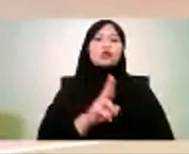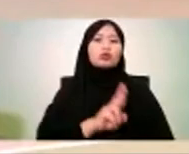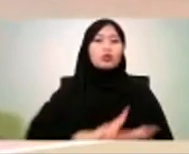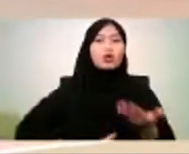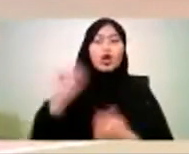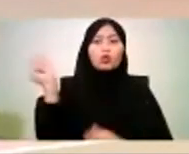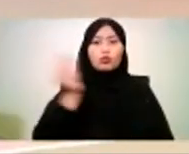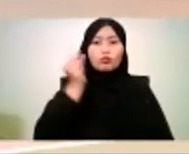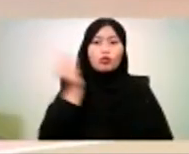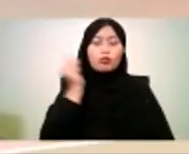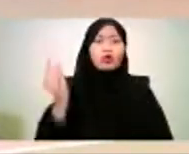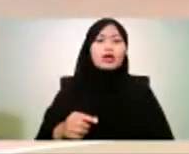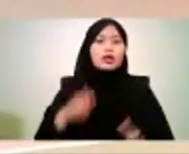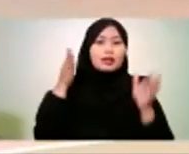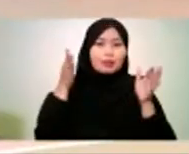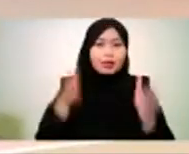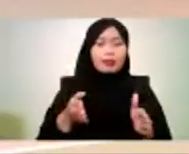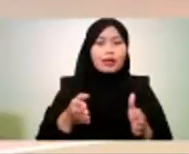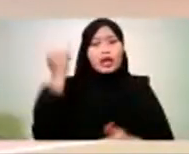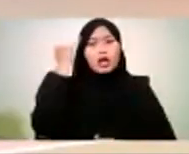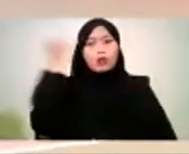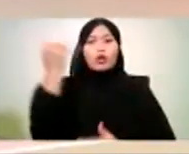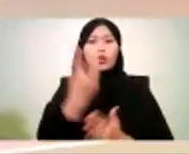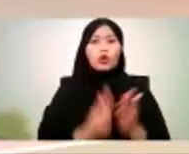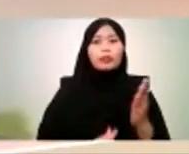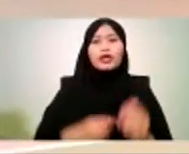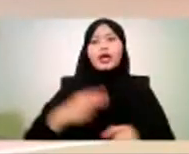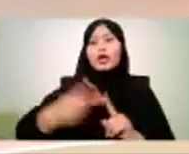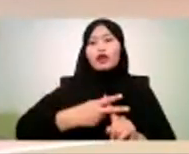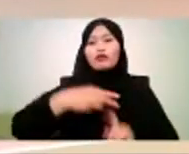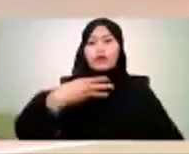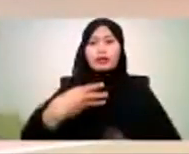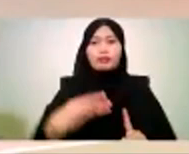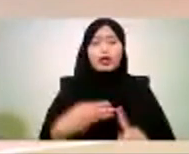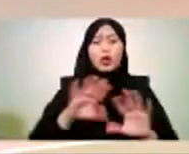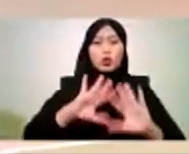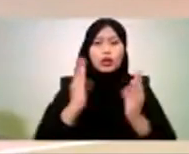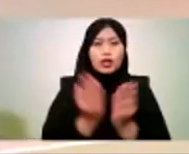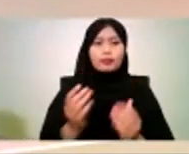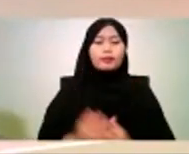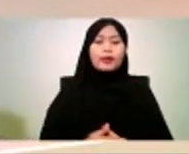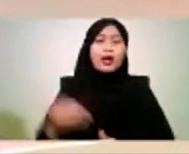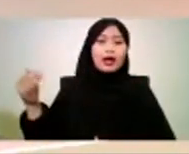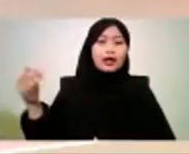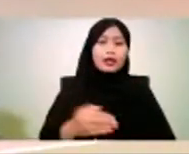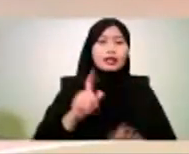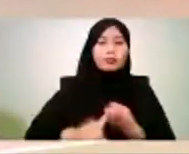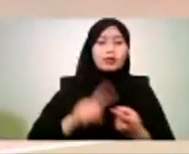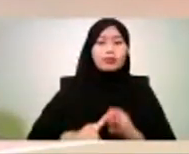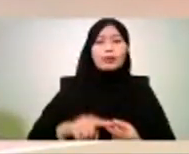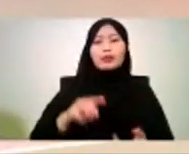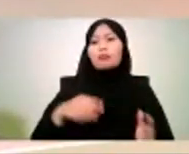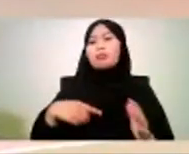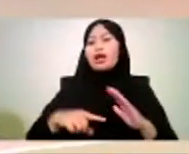bertemen ilmu ekonomi feb.ugm hadir juga teman-teman mahasiswa sarjana dan juga pasca